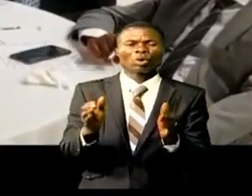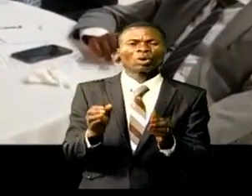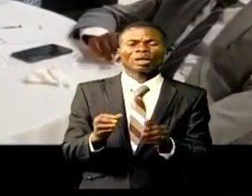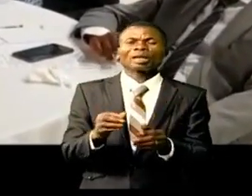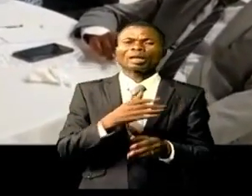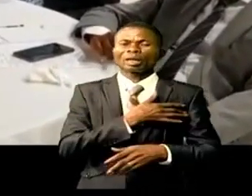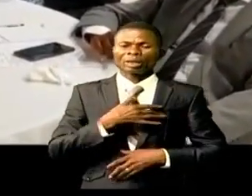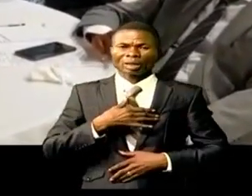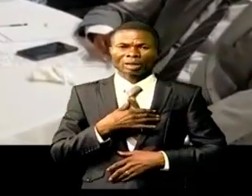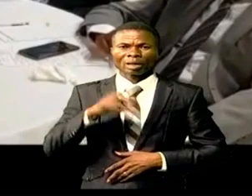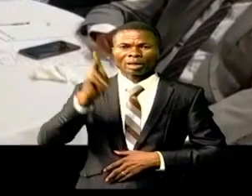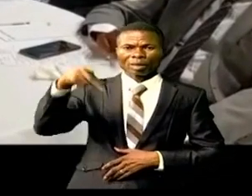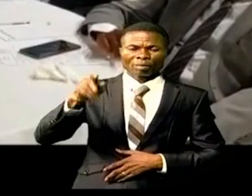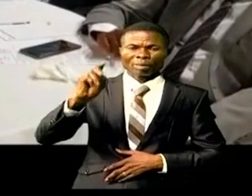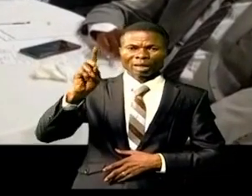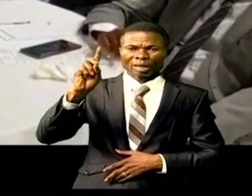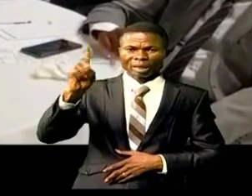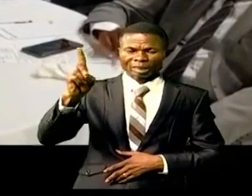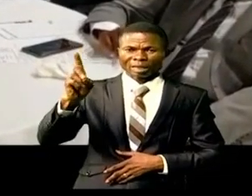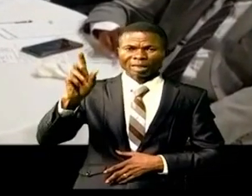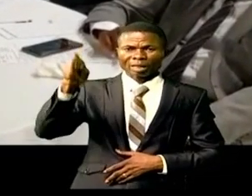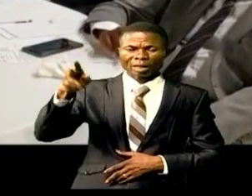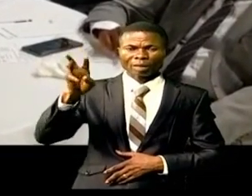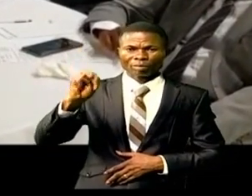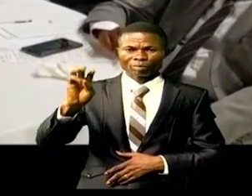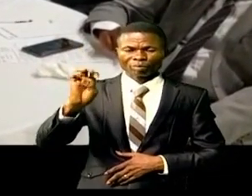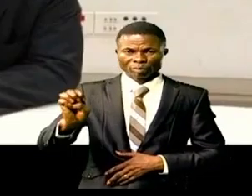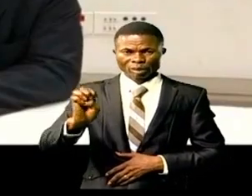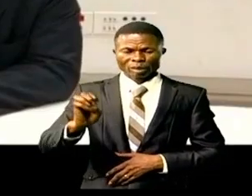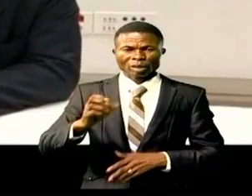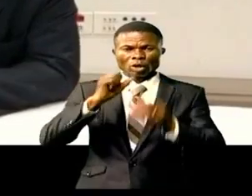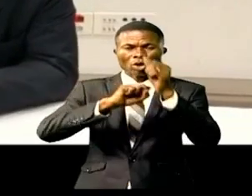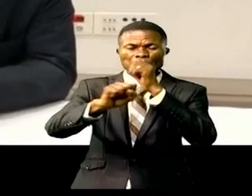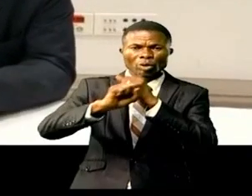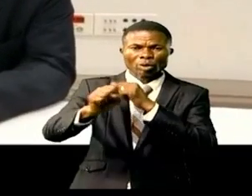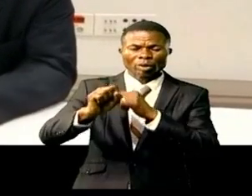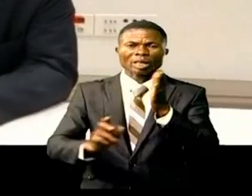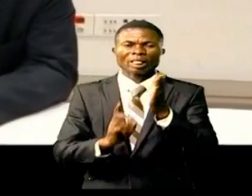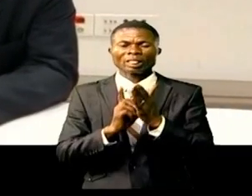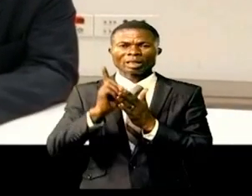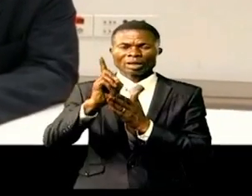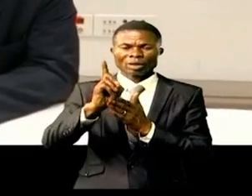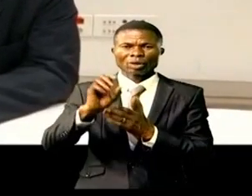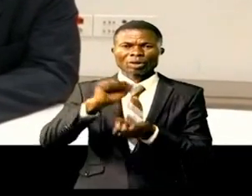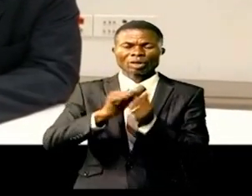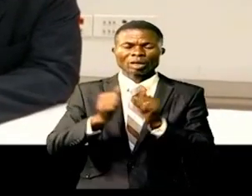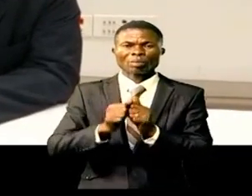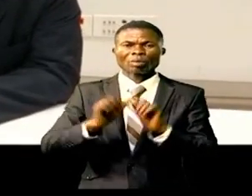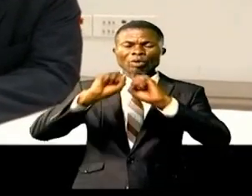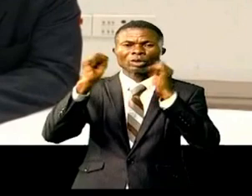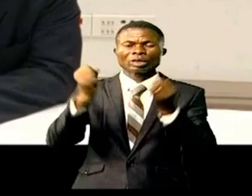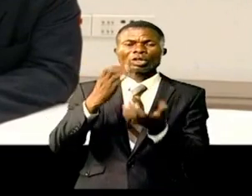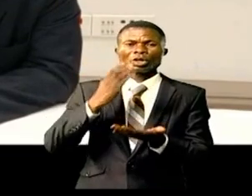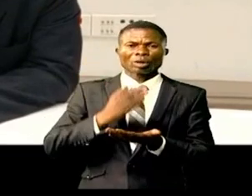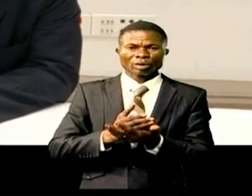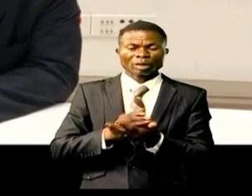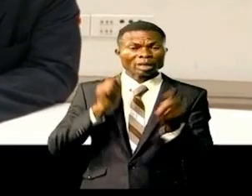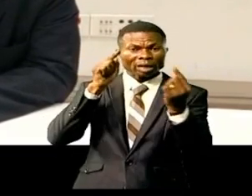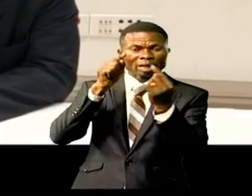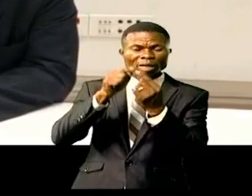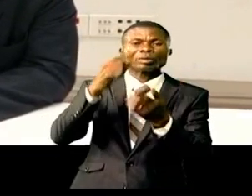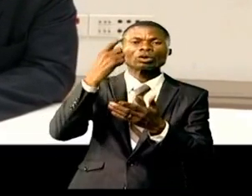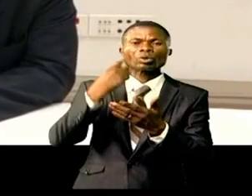dénommées PADEPEM. C'est en guise de la promotion de la stratégie de développement du secteur privé. Objectif à